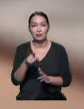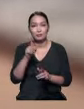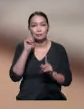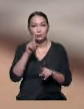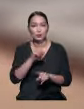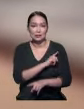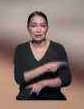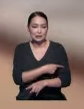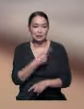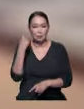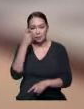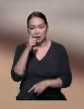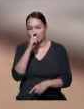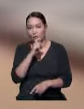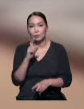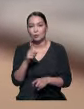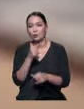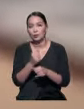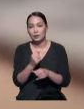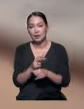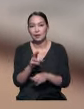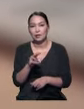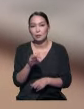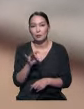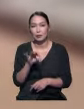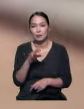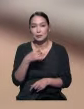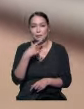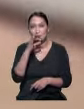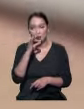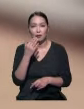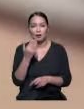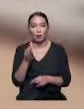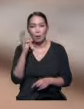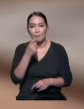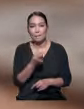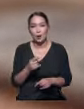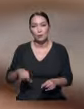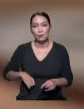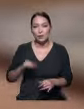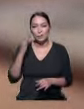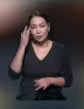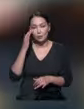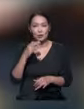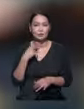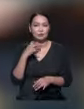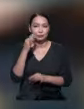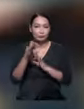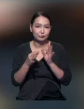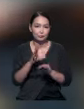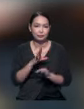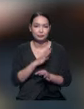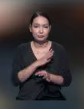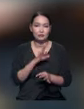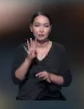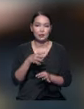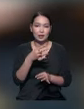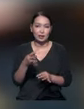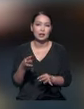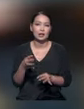не понимал, что делал. Кемеровская полиция оформила протокол о мелком хулиганстве. Мечтатель провел сутки за серыми прутьями под